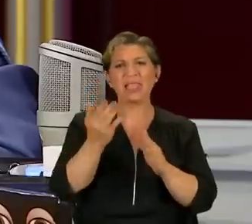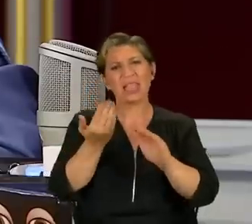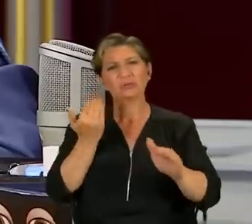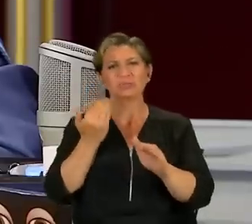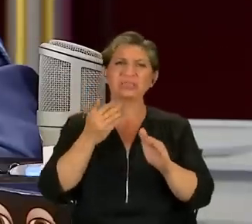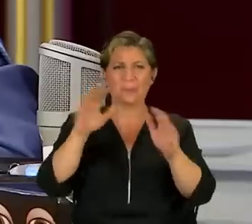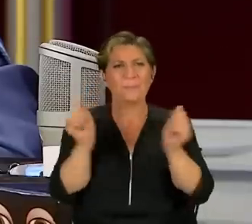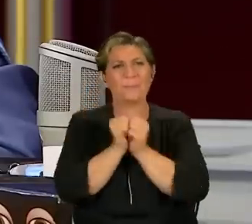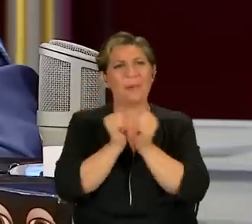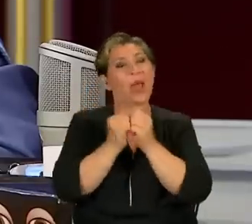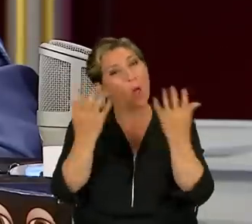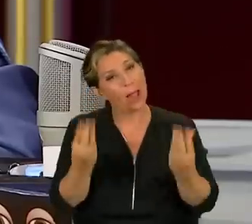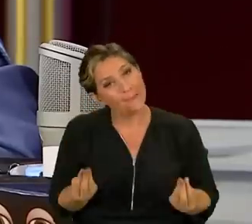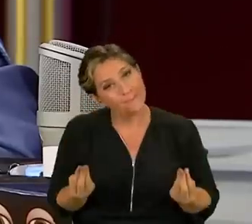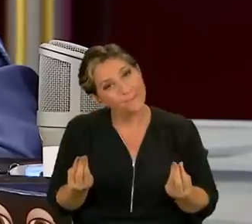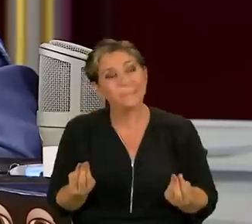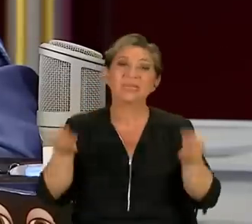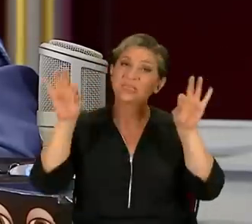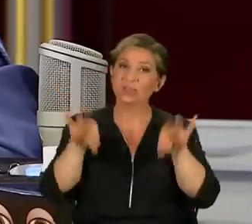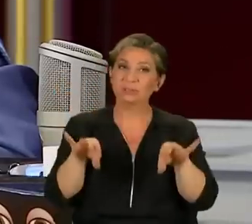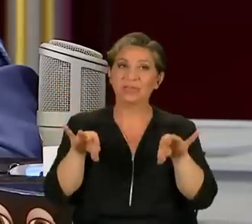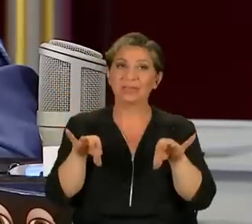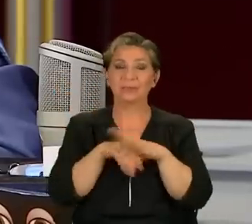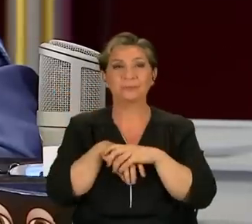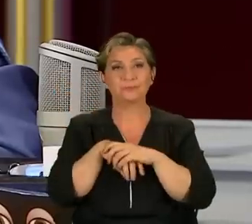öncesinde beraber olalım. Şimdi